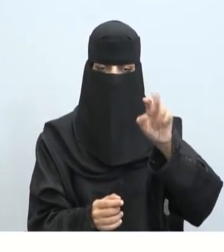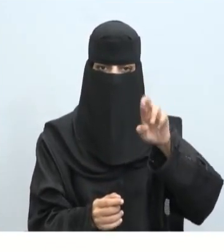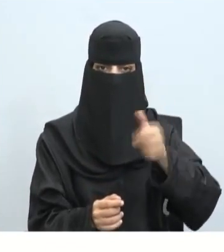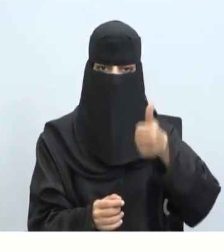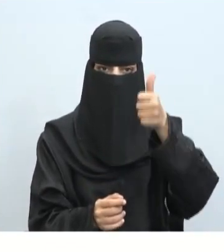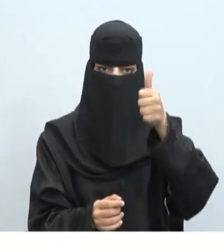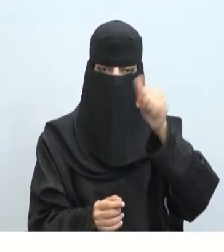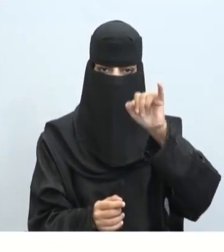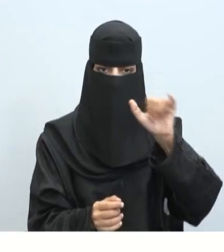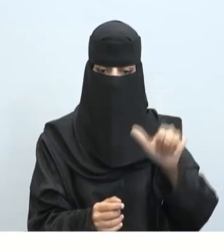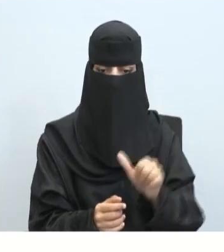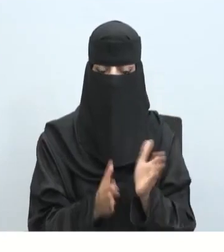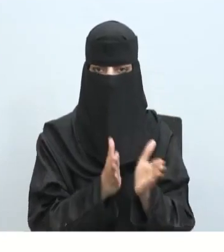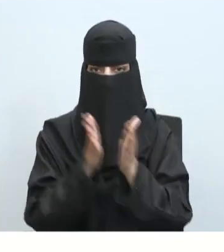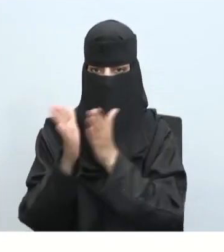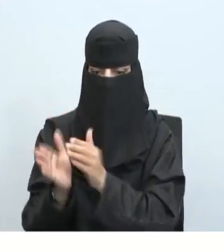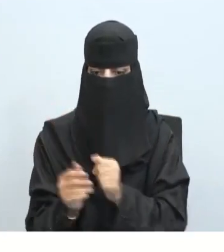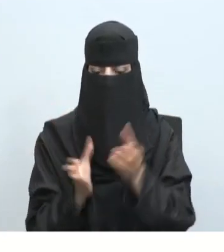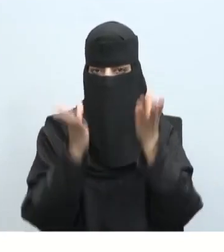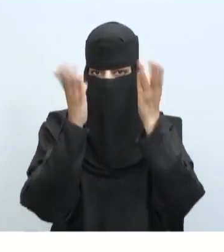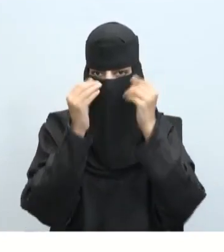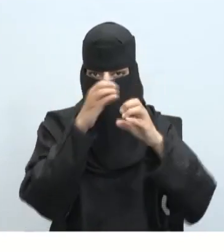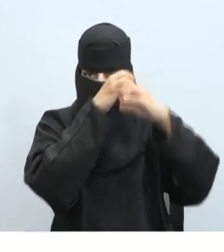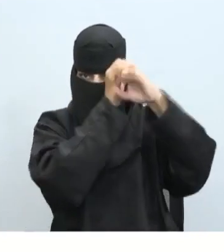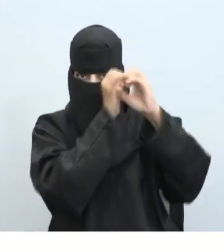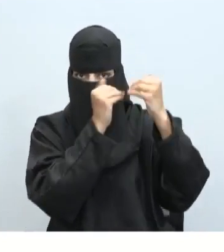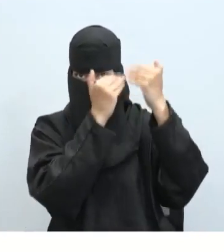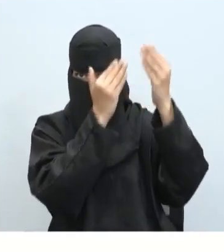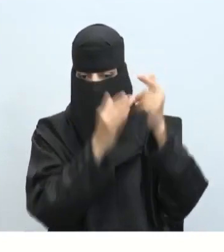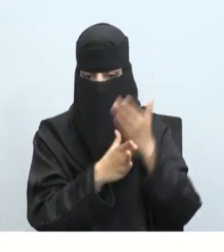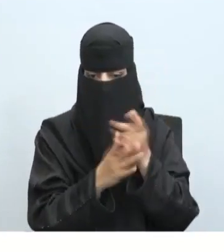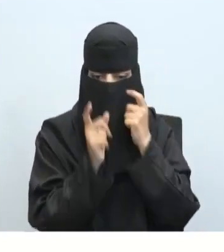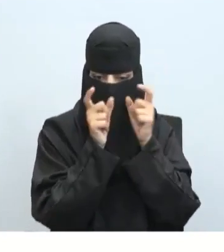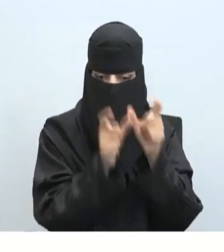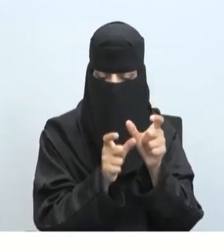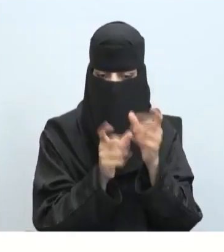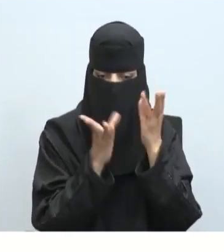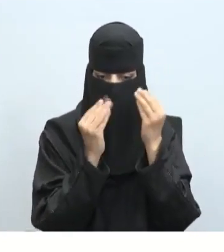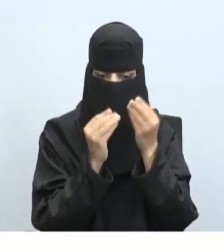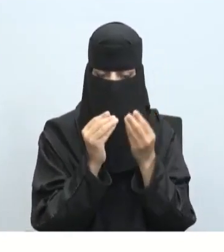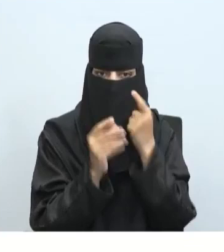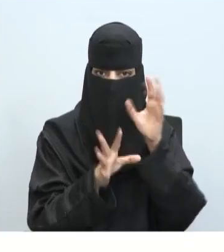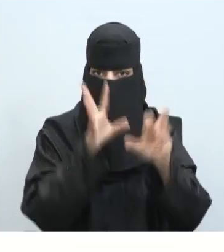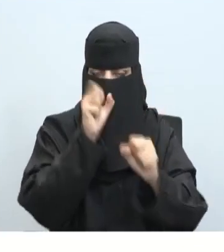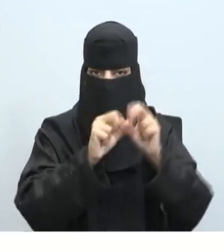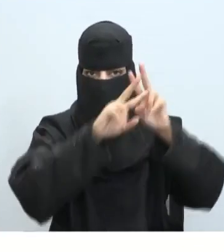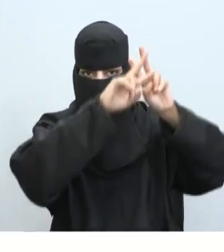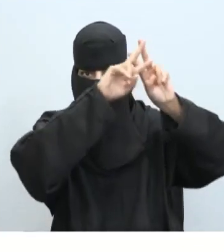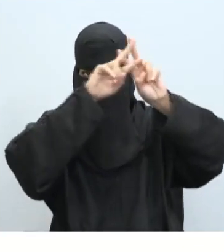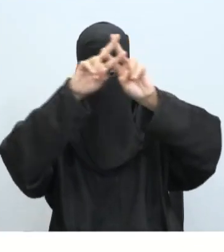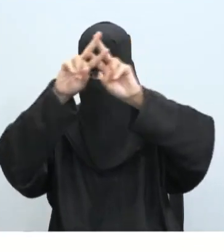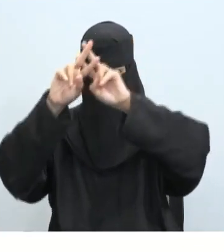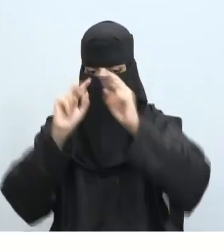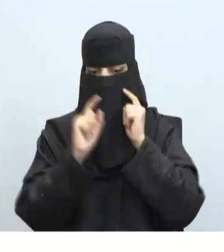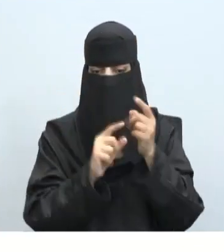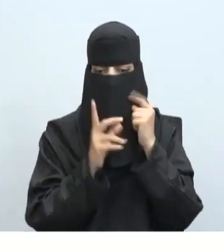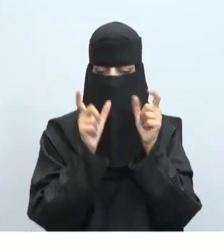علم الفلك اعتنى المسلمون بهذا العلم فرصد النجوم